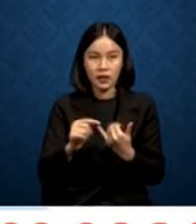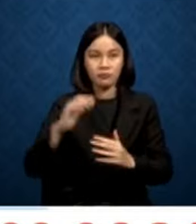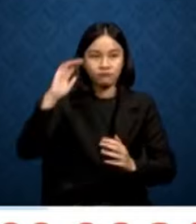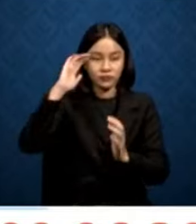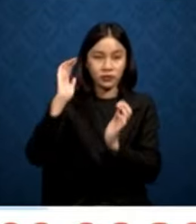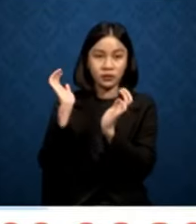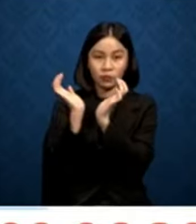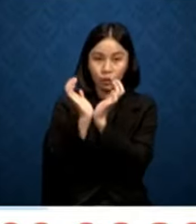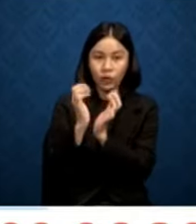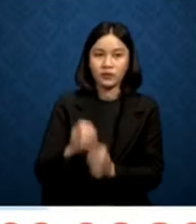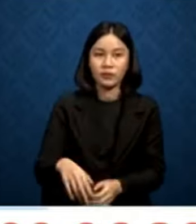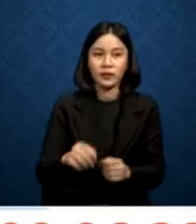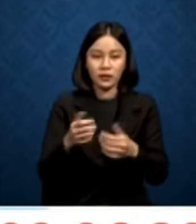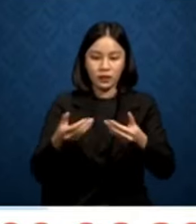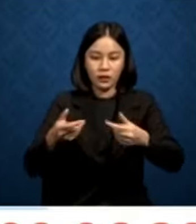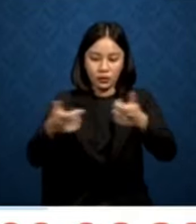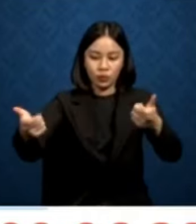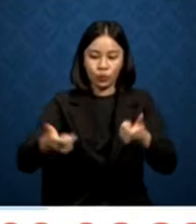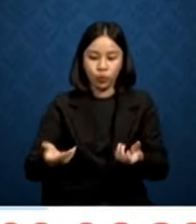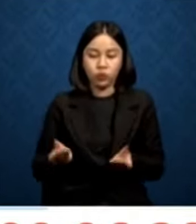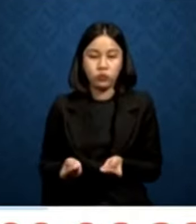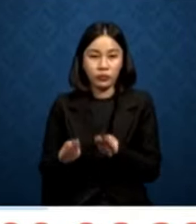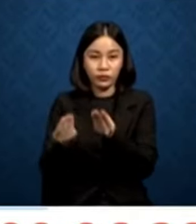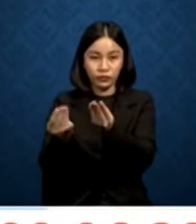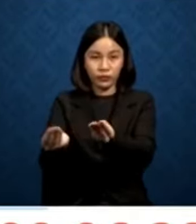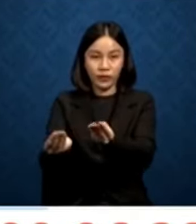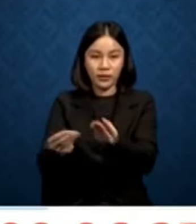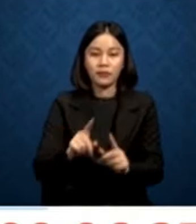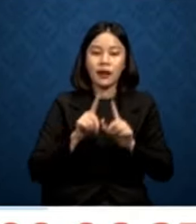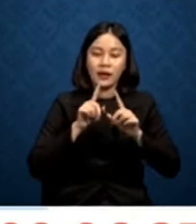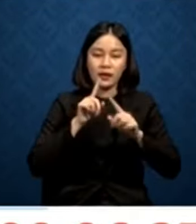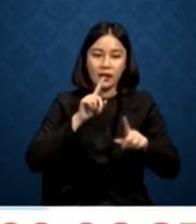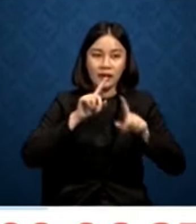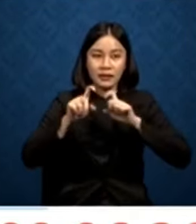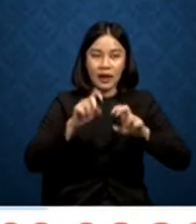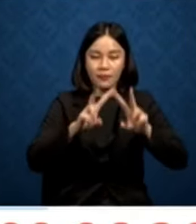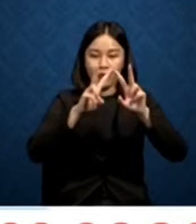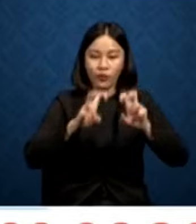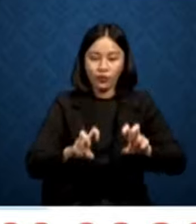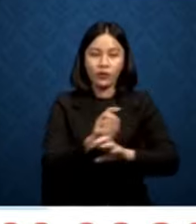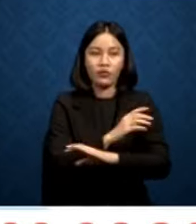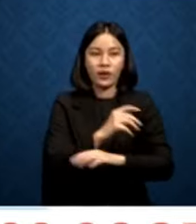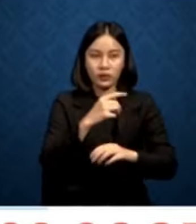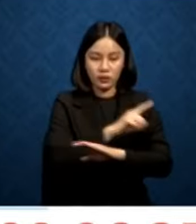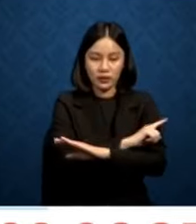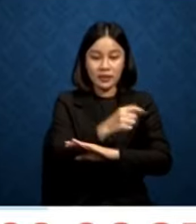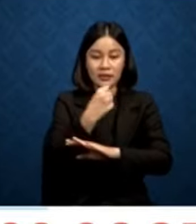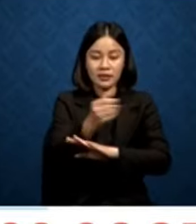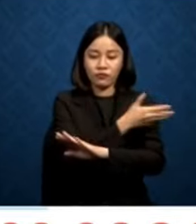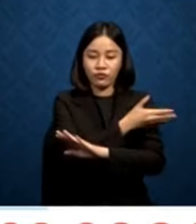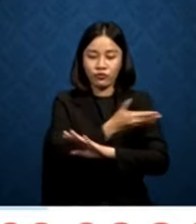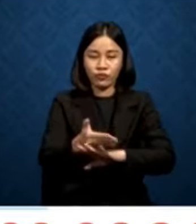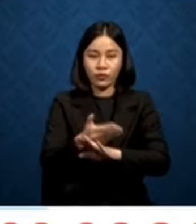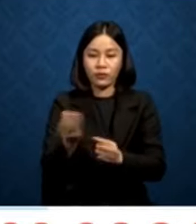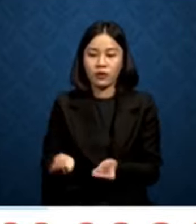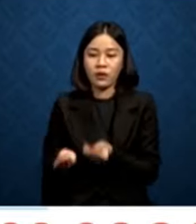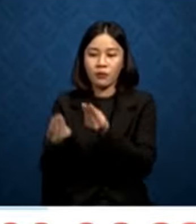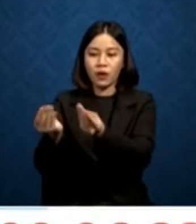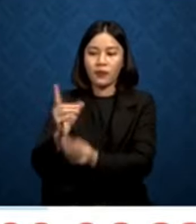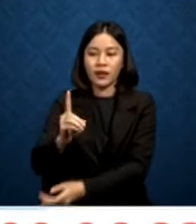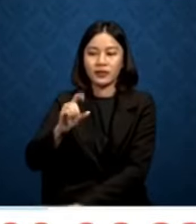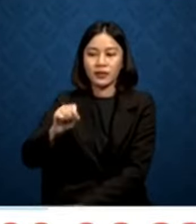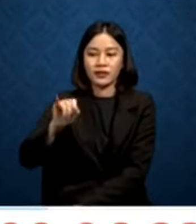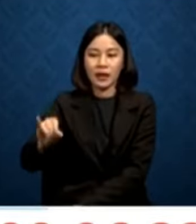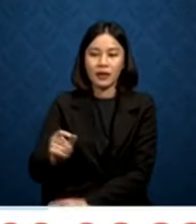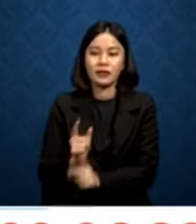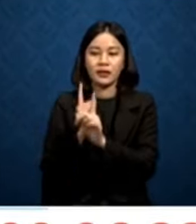จเองกจะได้โมอบสำนวนทั้งหมดที่มการสอสวมตวท 10 ตัลาคมทผ่านมาให้กบทาง ADSIซึเปไปตามพระ